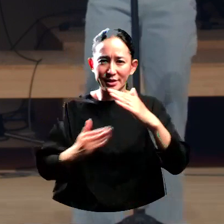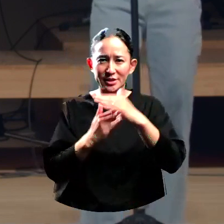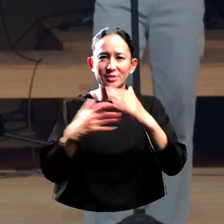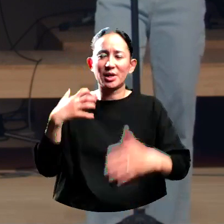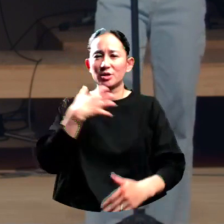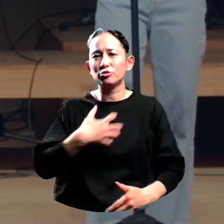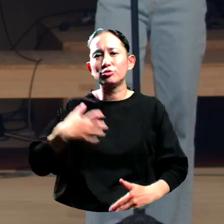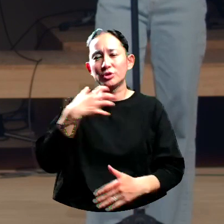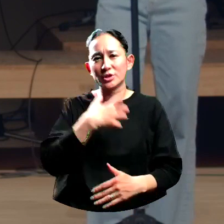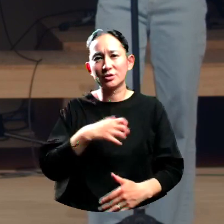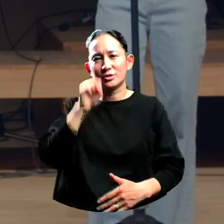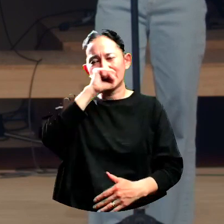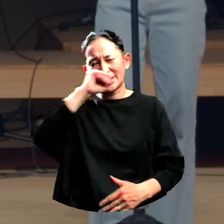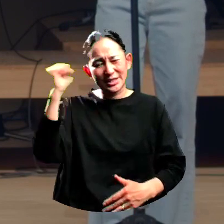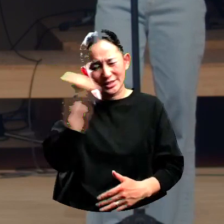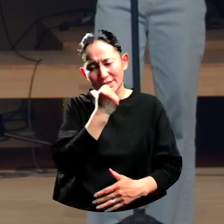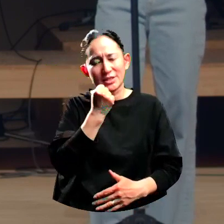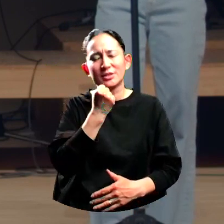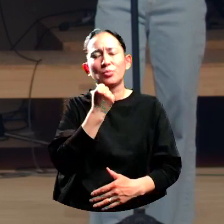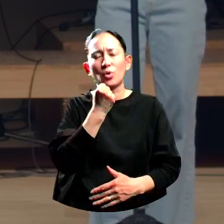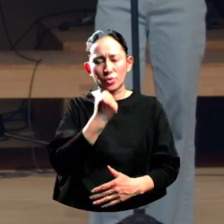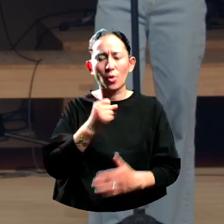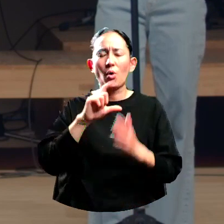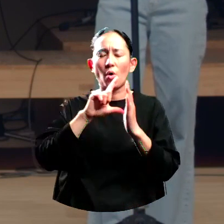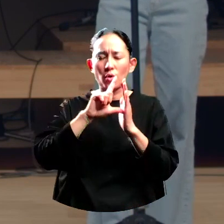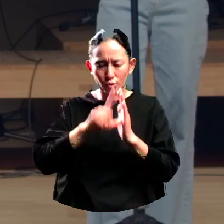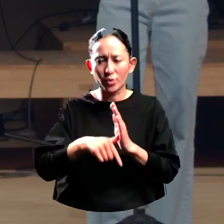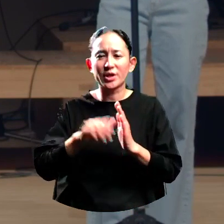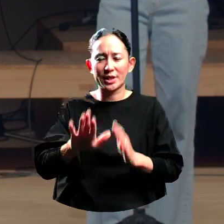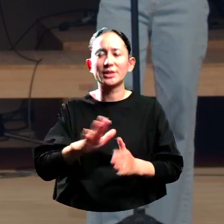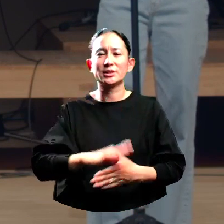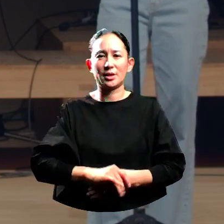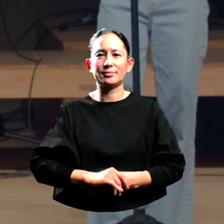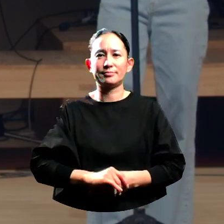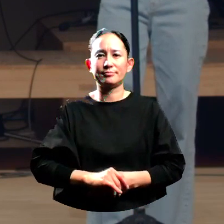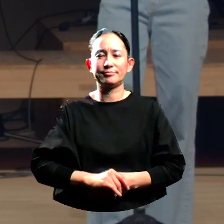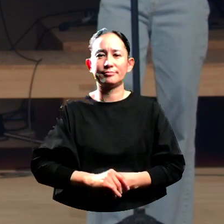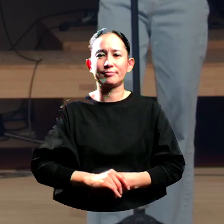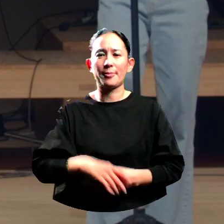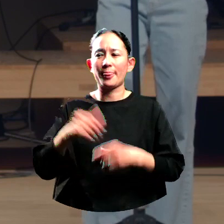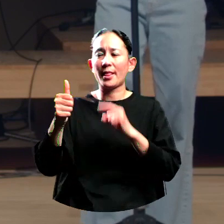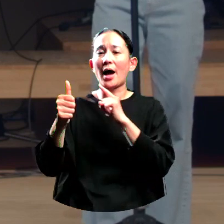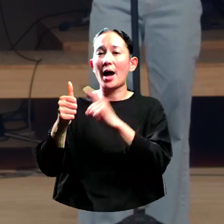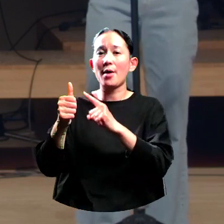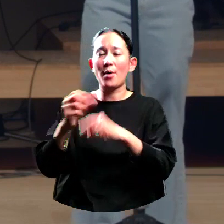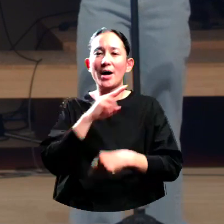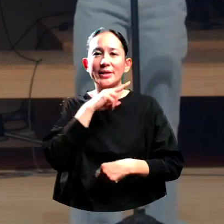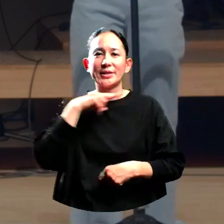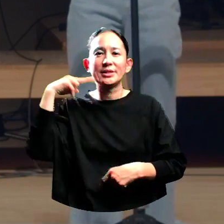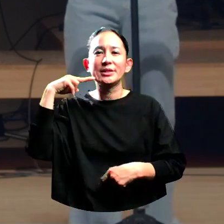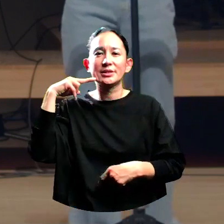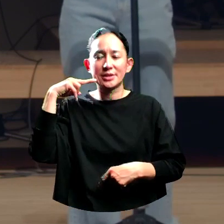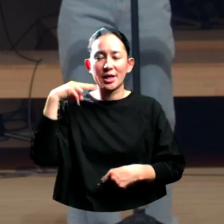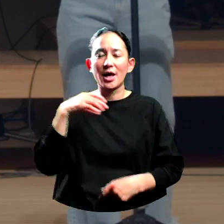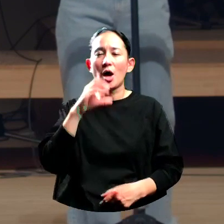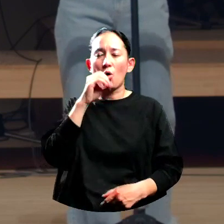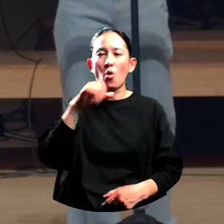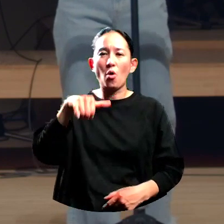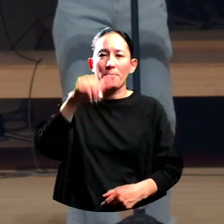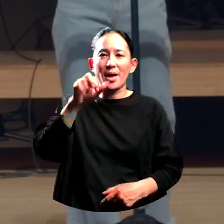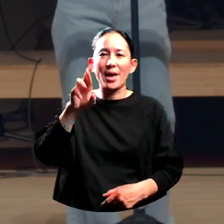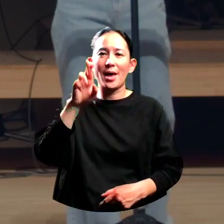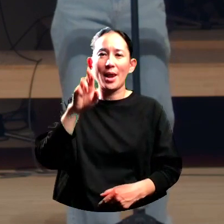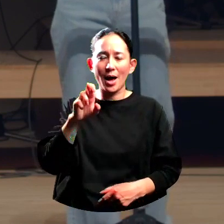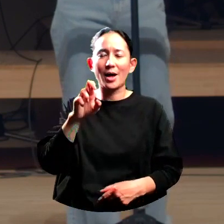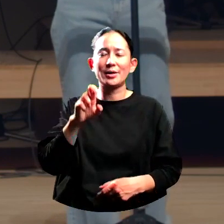he wrote Messiah, he was going through hardships and hopelessness. 彼はイギリスでオペラ作曲家としては